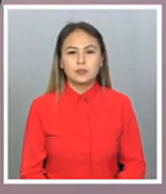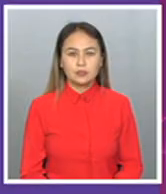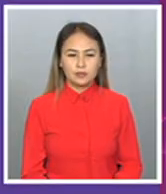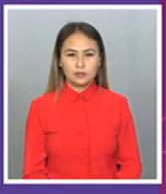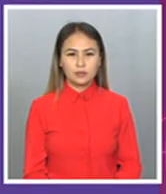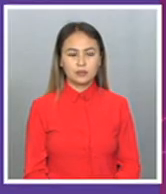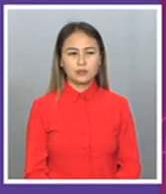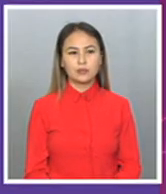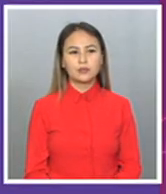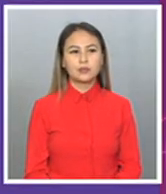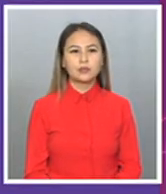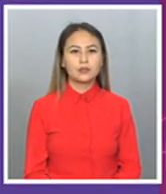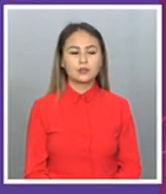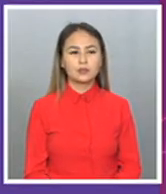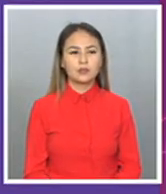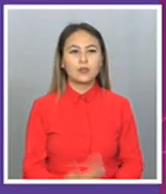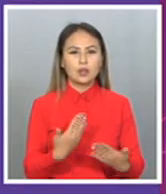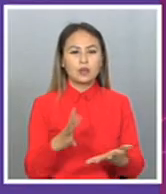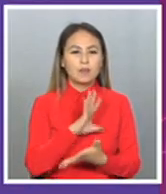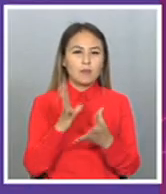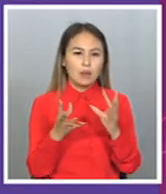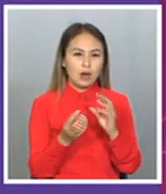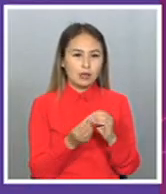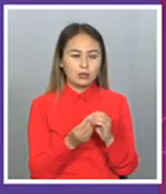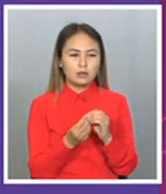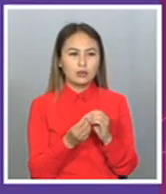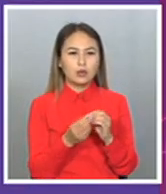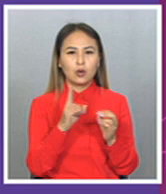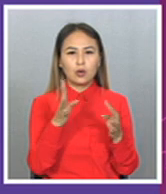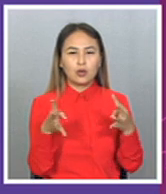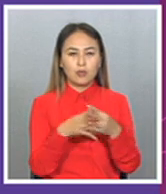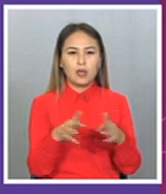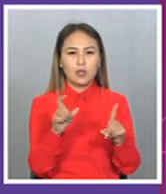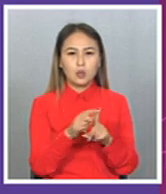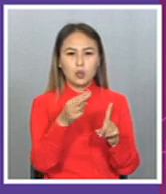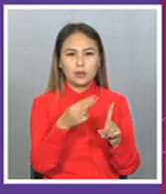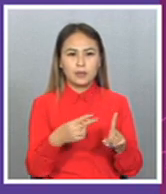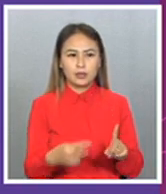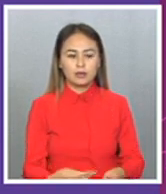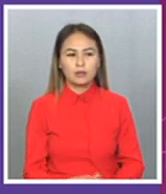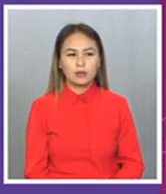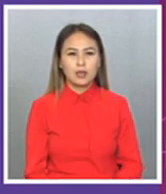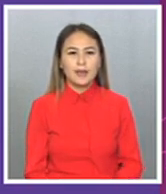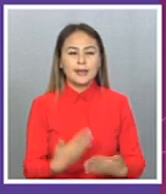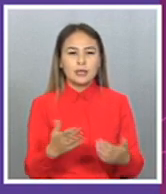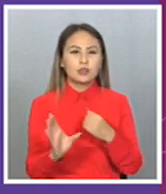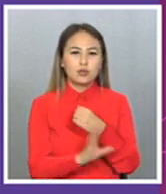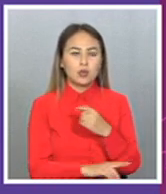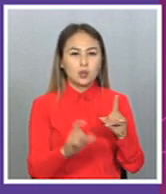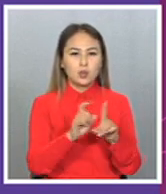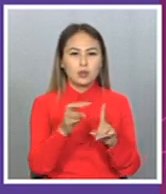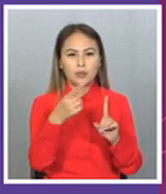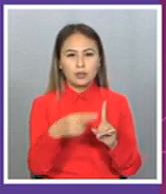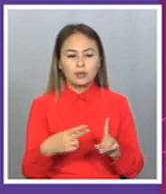көтерледі. Бұлардың барлығы құрмала сөйлем екен балалар. Ең соңғы сөйлемге назар